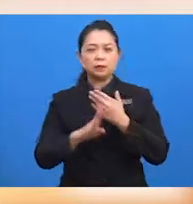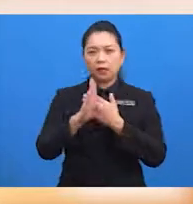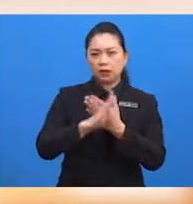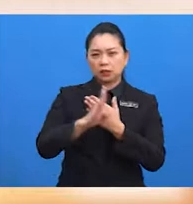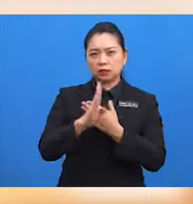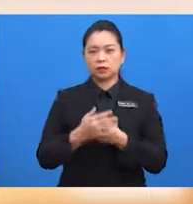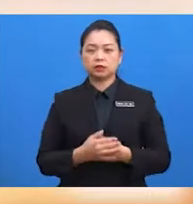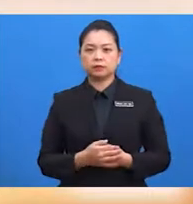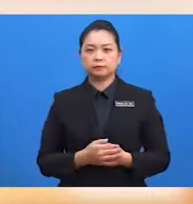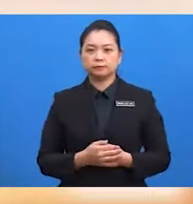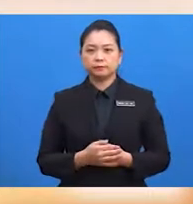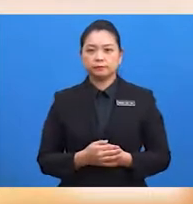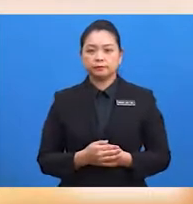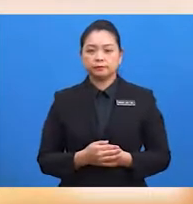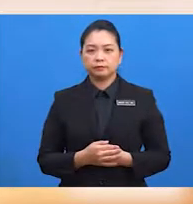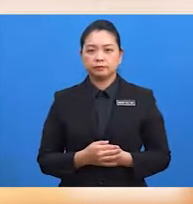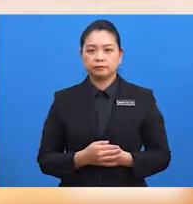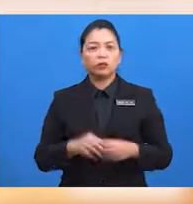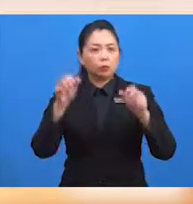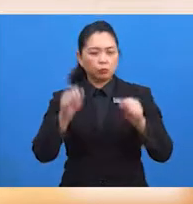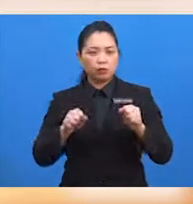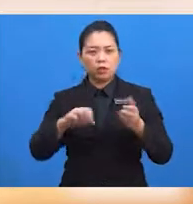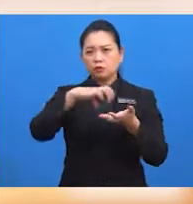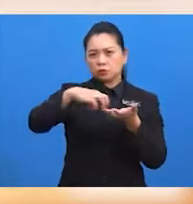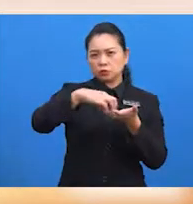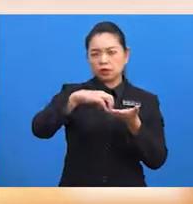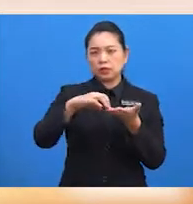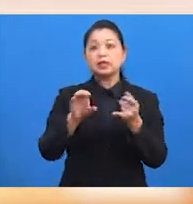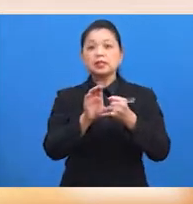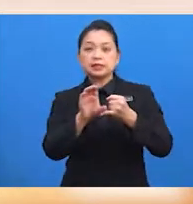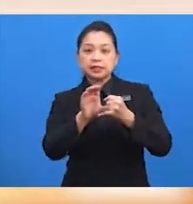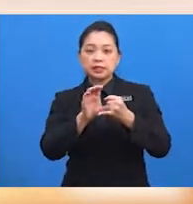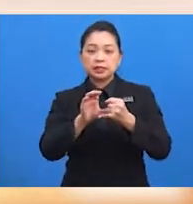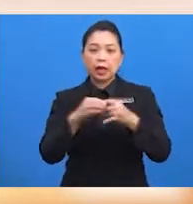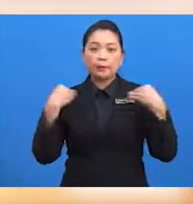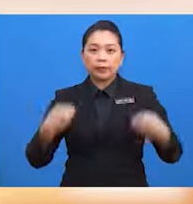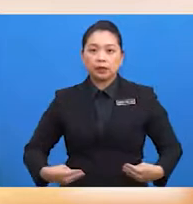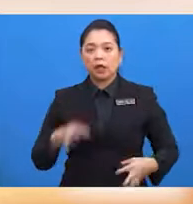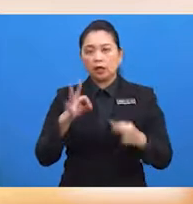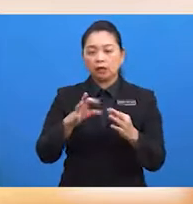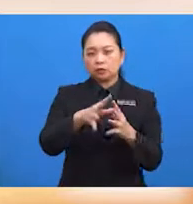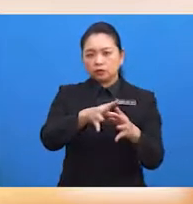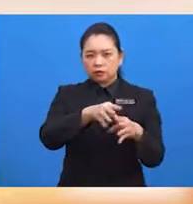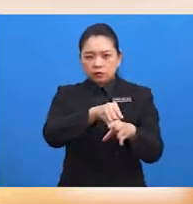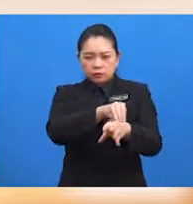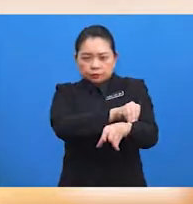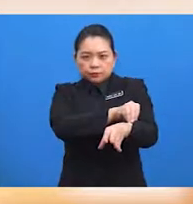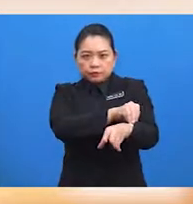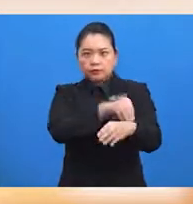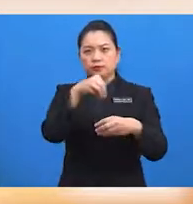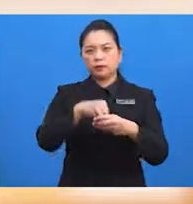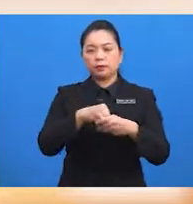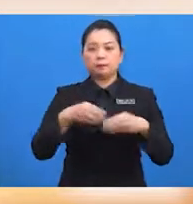sinaran mengayun boleh merosakkan sel badan apabila diserap kedalam badan menyicil